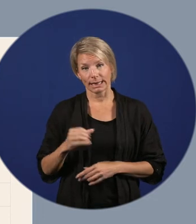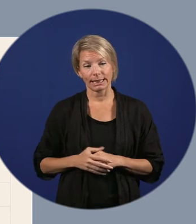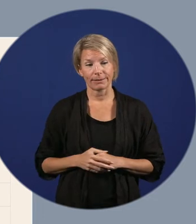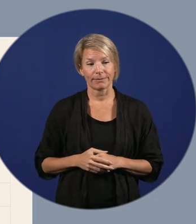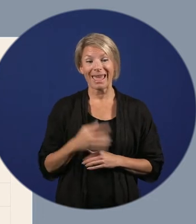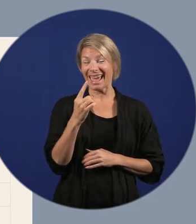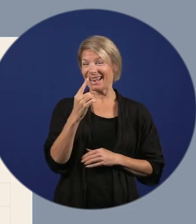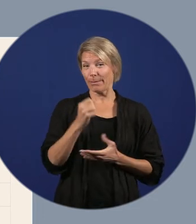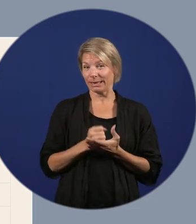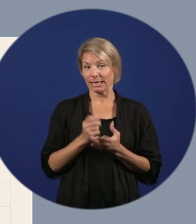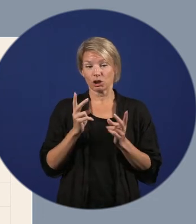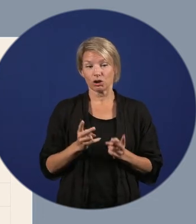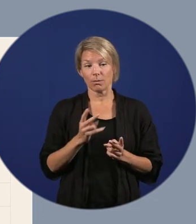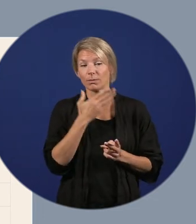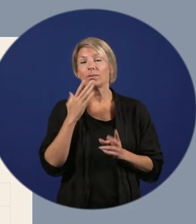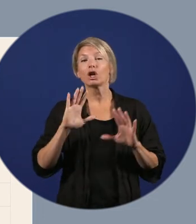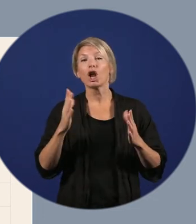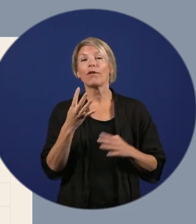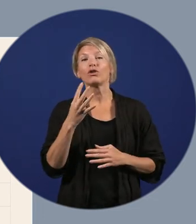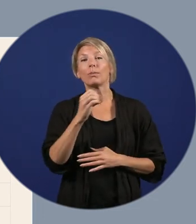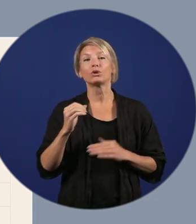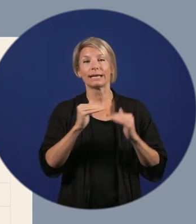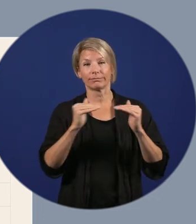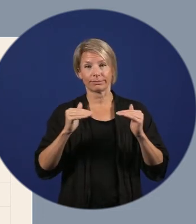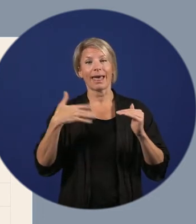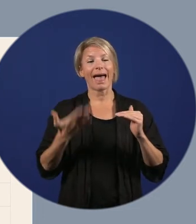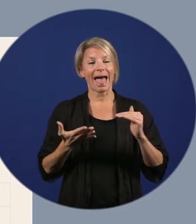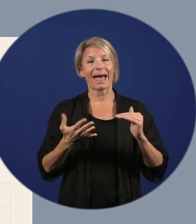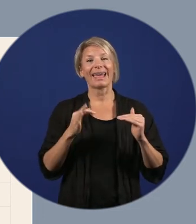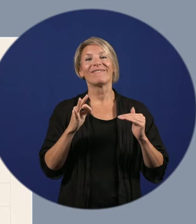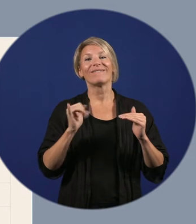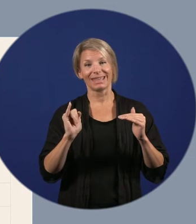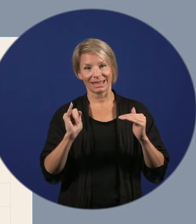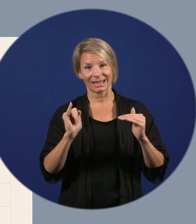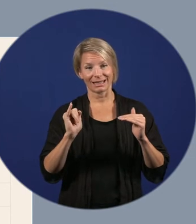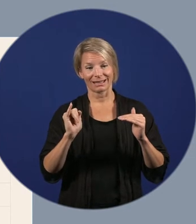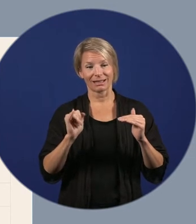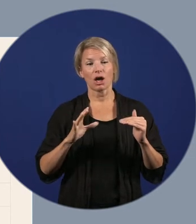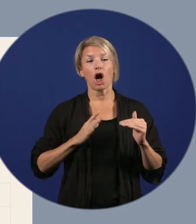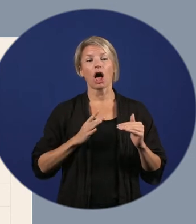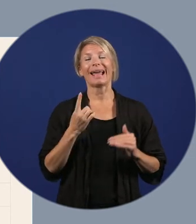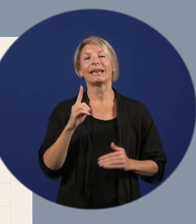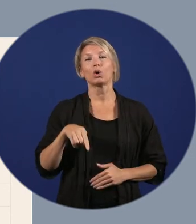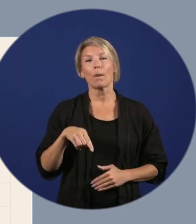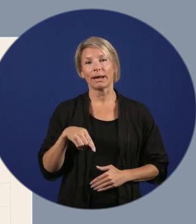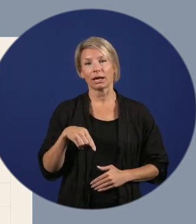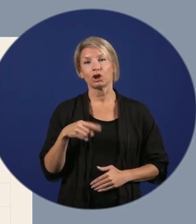Det enda partiet som inte hade klarat 4%-spärren är Feministiskt initiativ, som slutar på